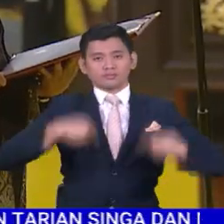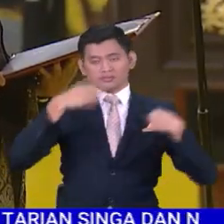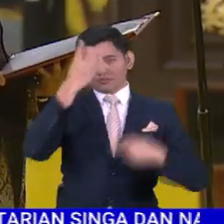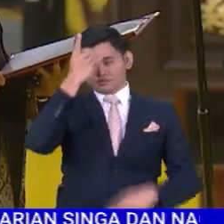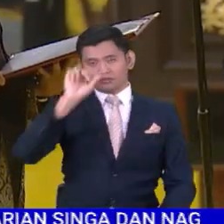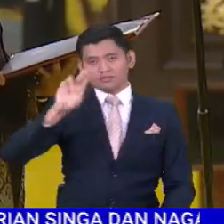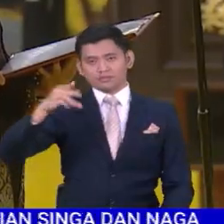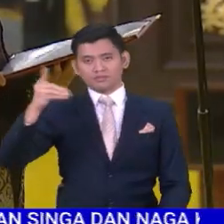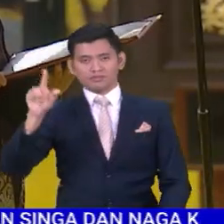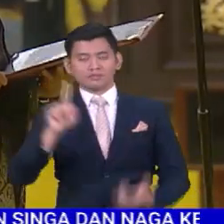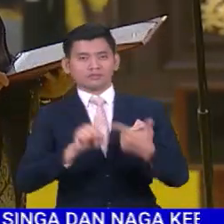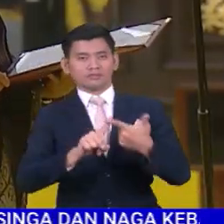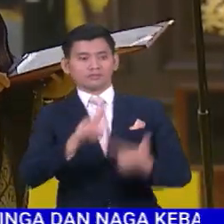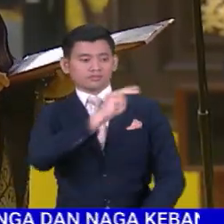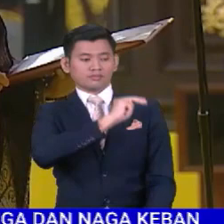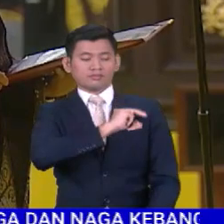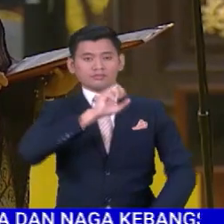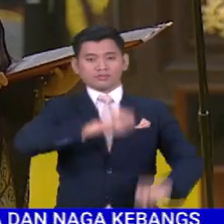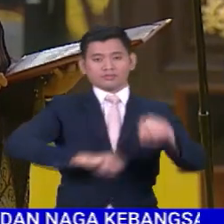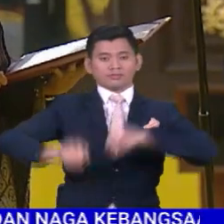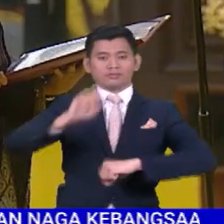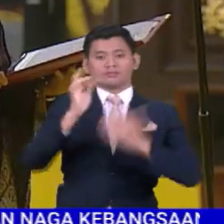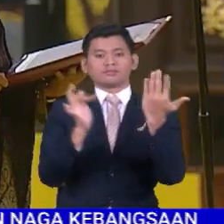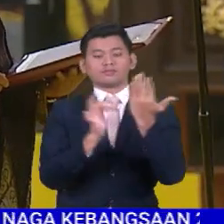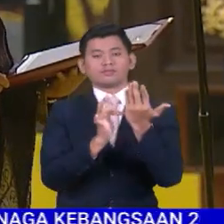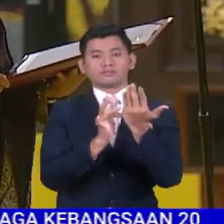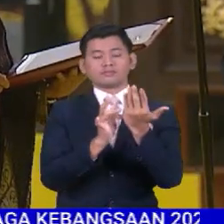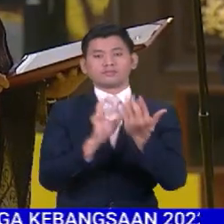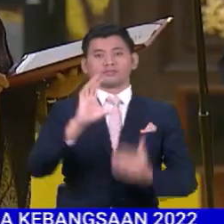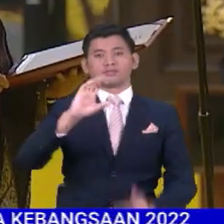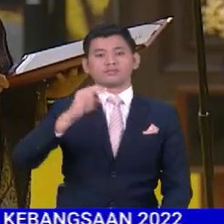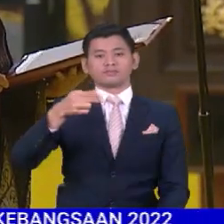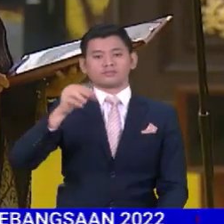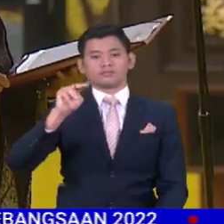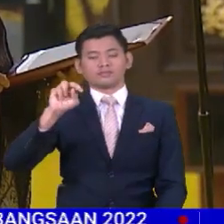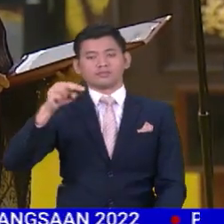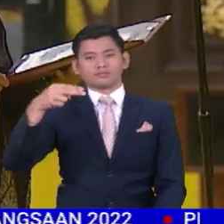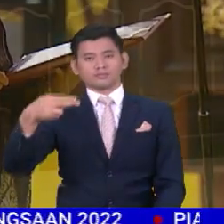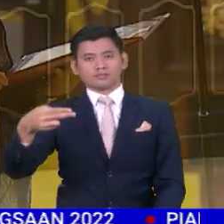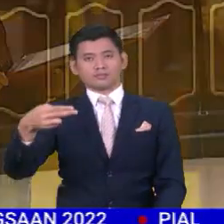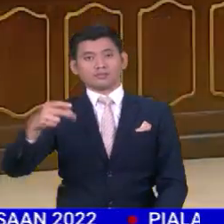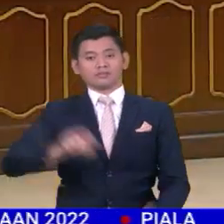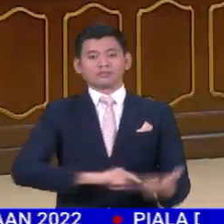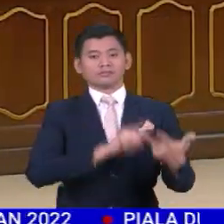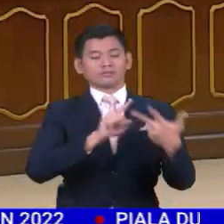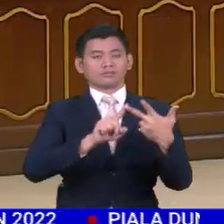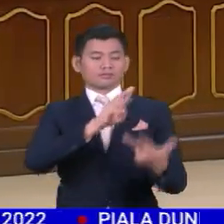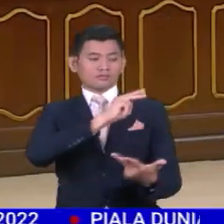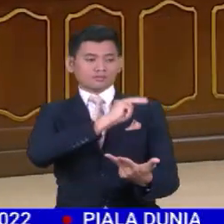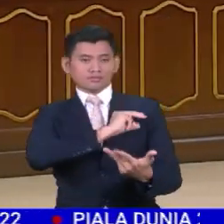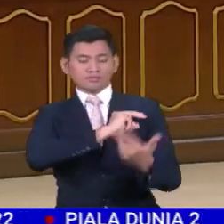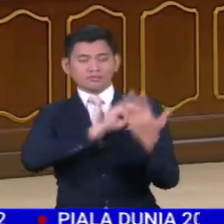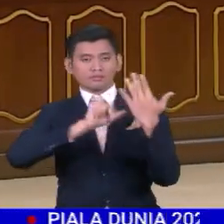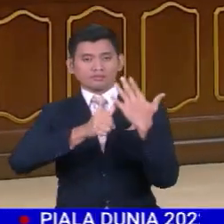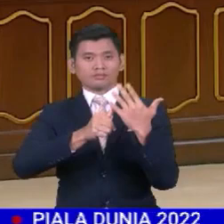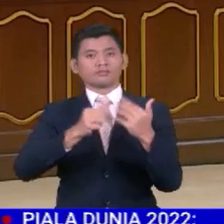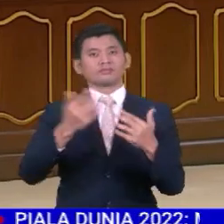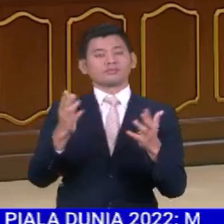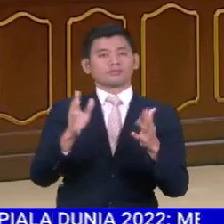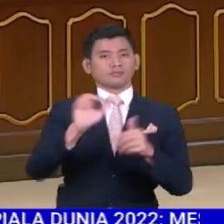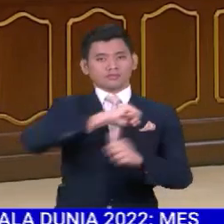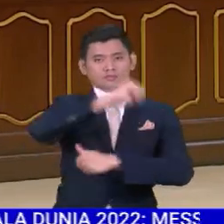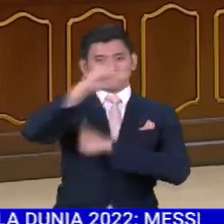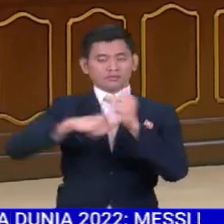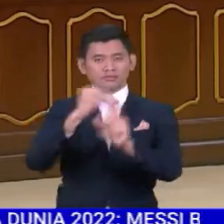Salahuddin Ayu menteri dan teknologi dan menteri sumber asli alam sekitar